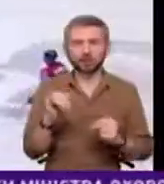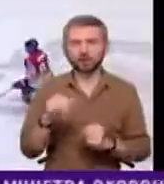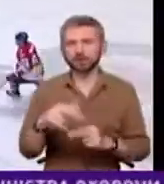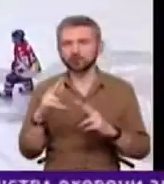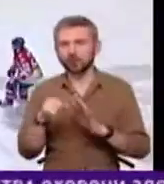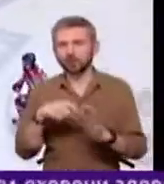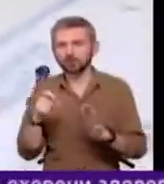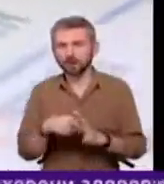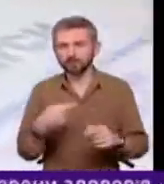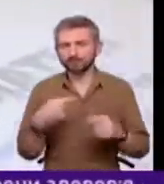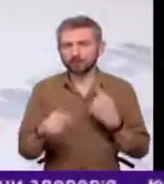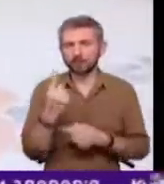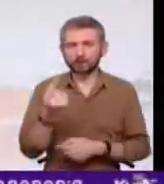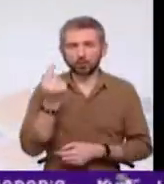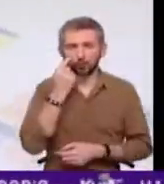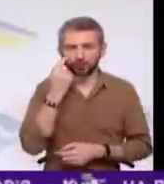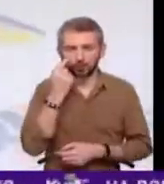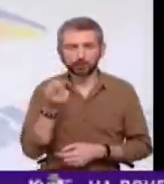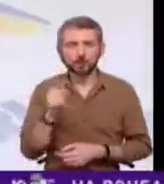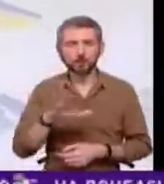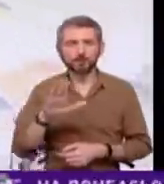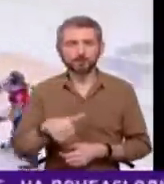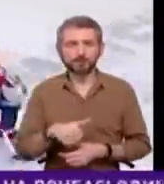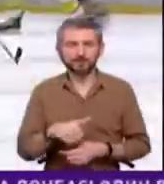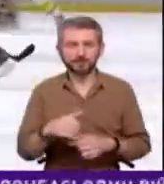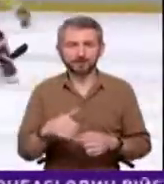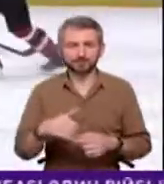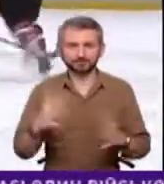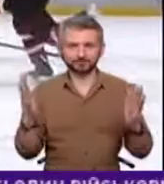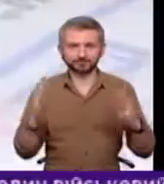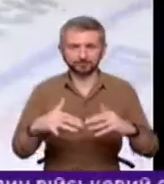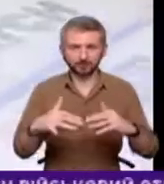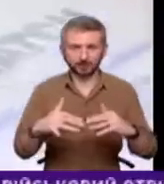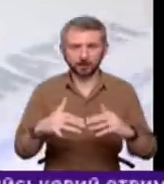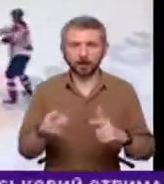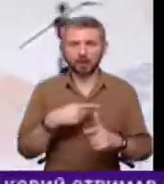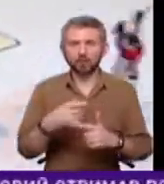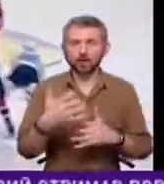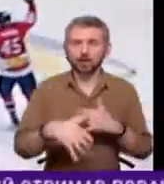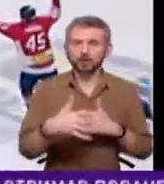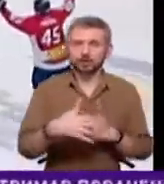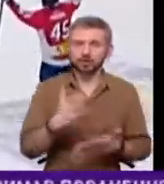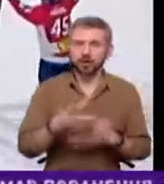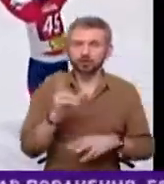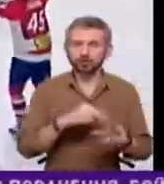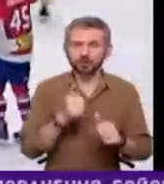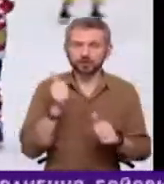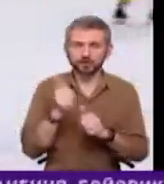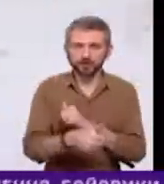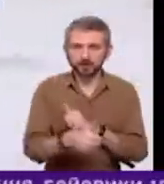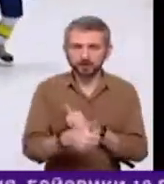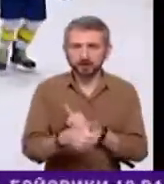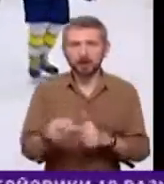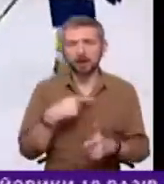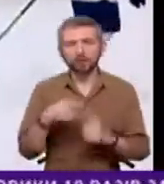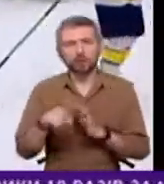з розривом усього в одне очко. Отож, після очного поєдинку або херсонські хокеїсти мали шанс відірватися від суперників,